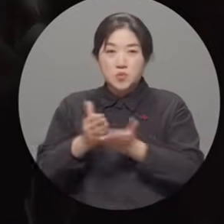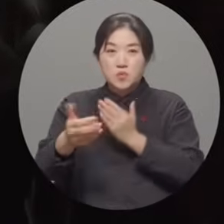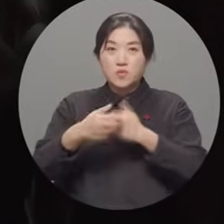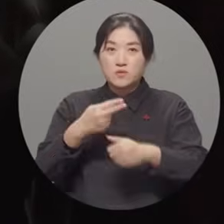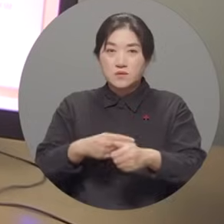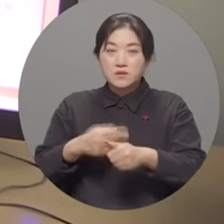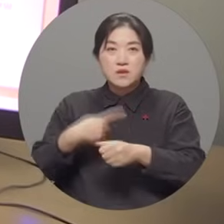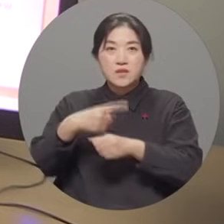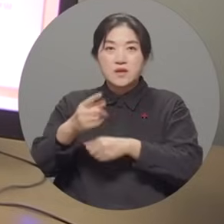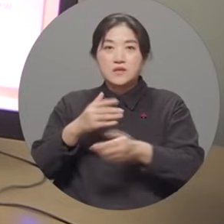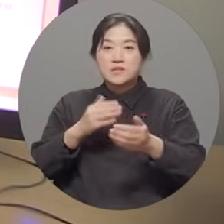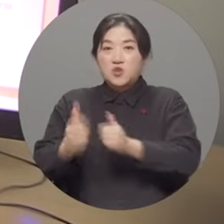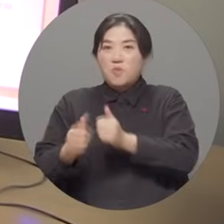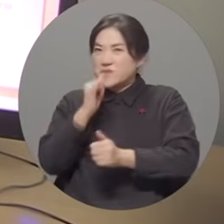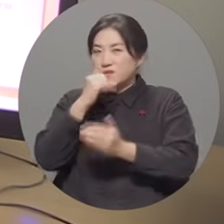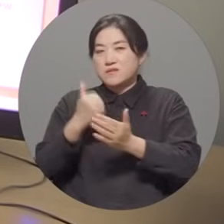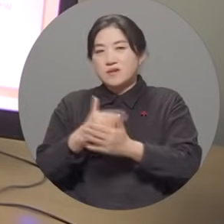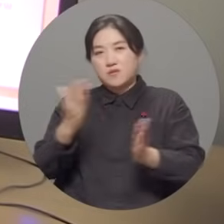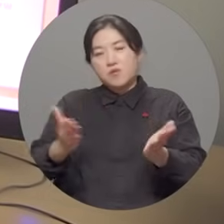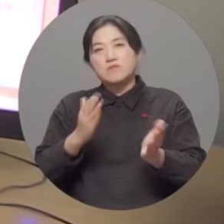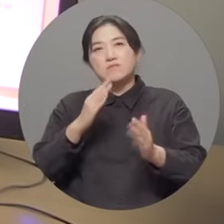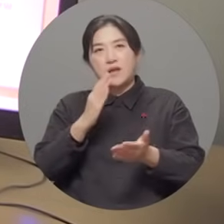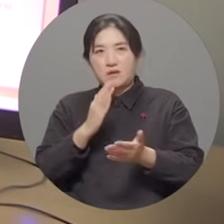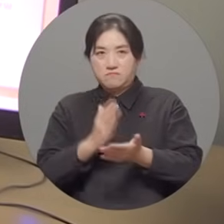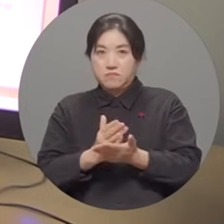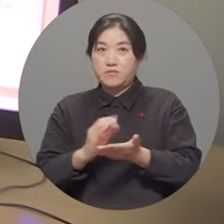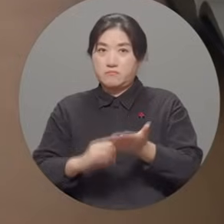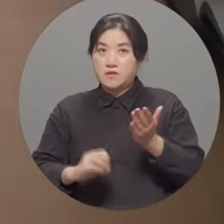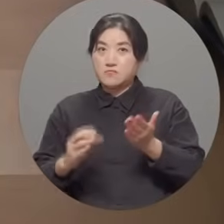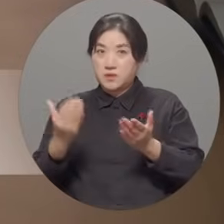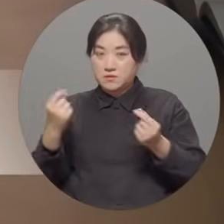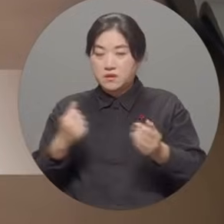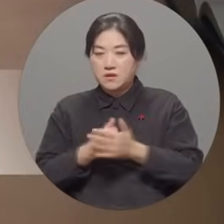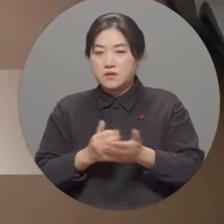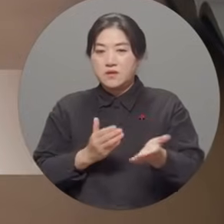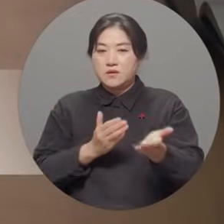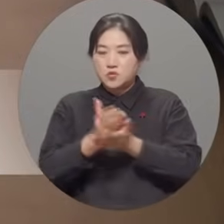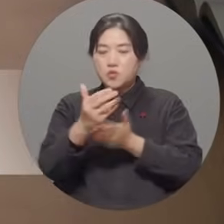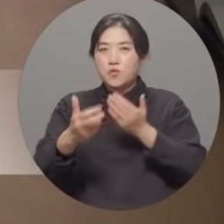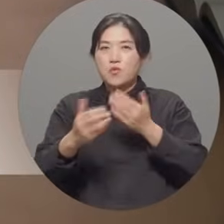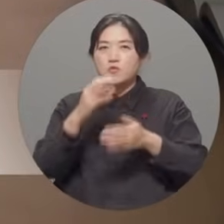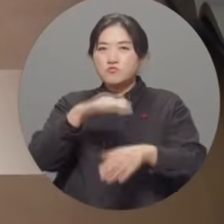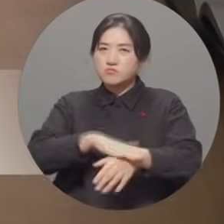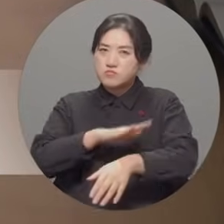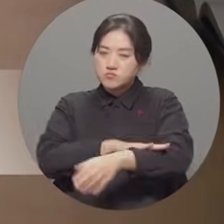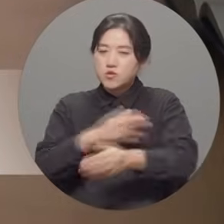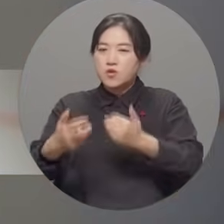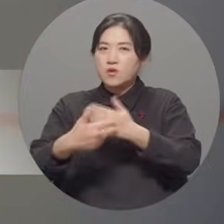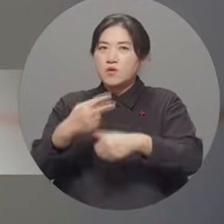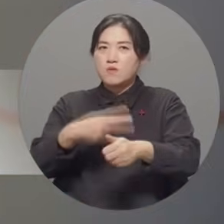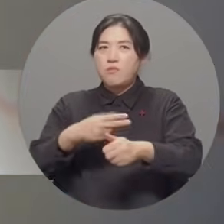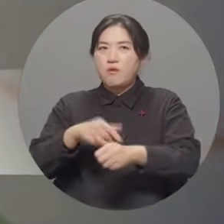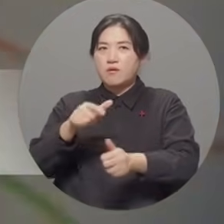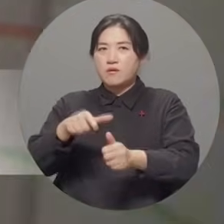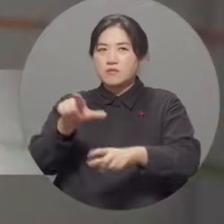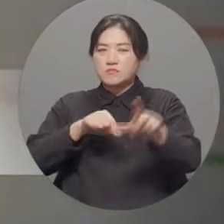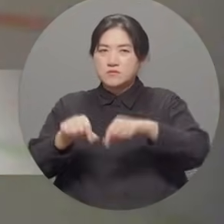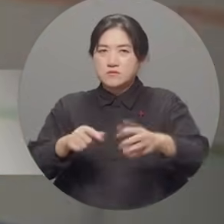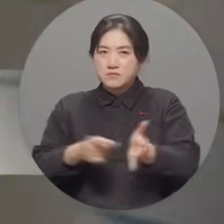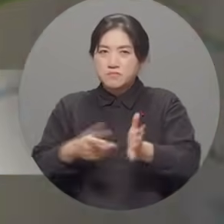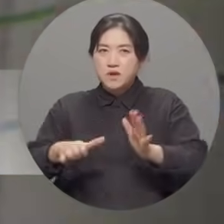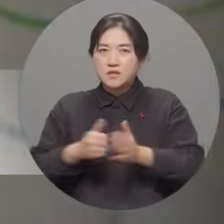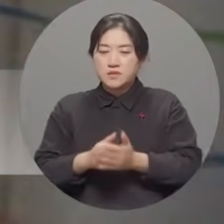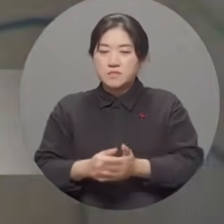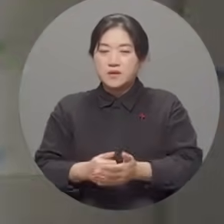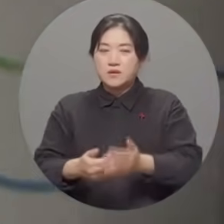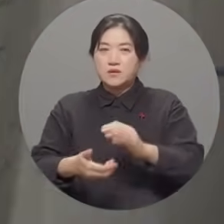내년 전문의 시험 준비로 현장을 떠납니다. 전공의 충원이 시급하지만 이번 전공의 모집에서도 정원 3명 중